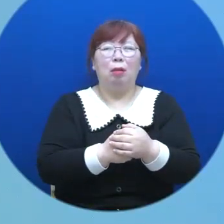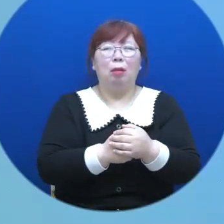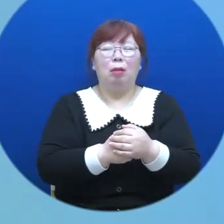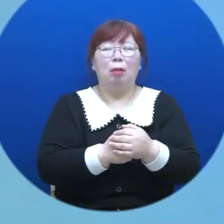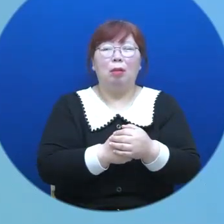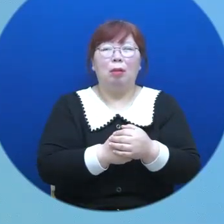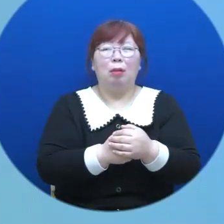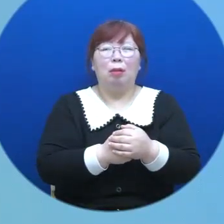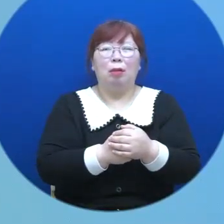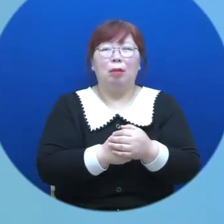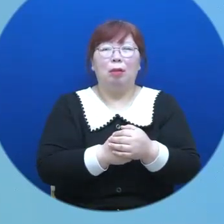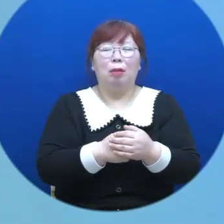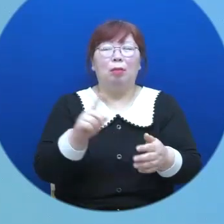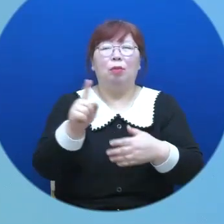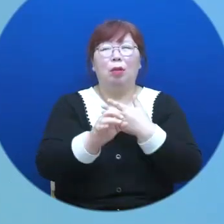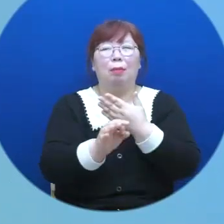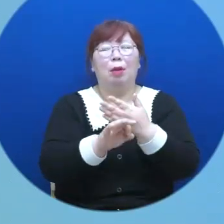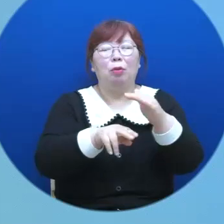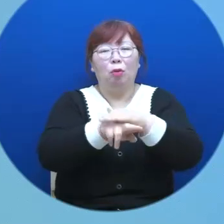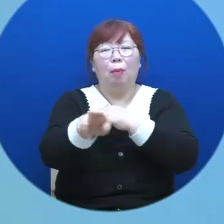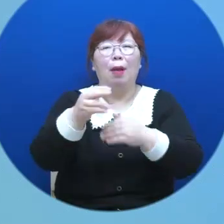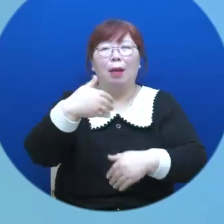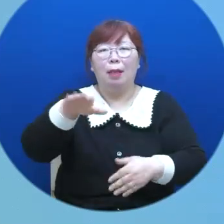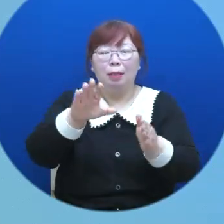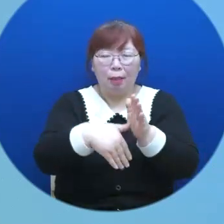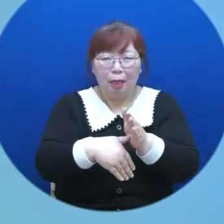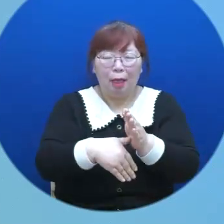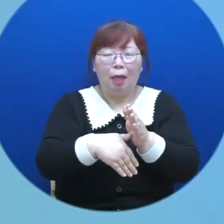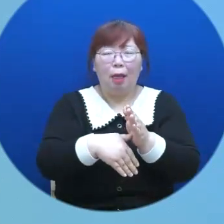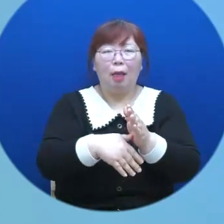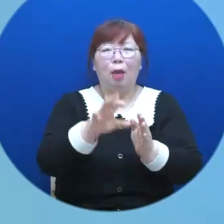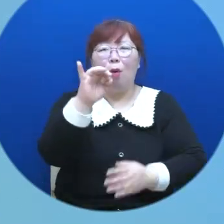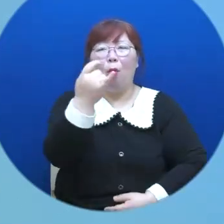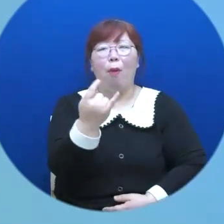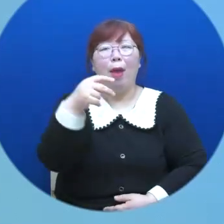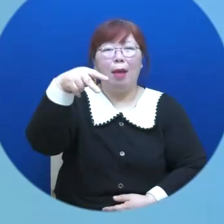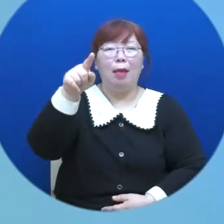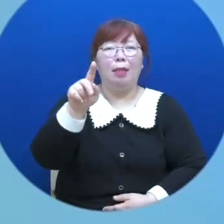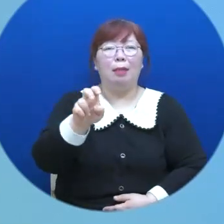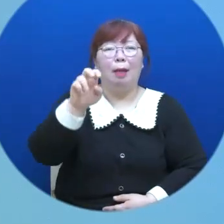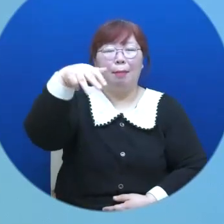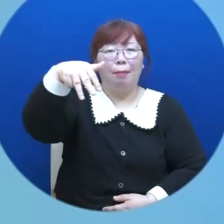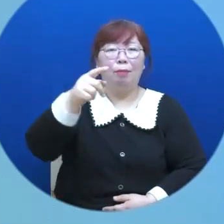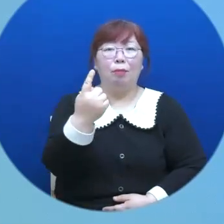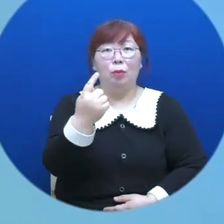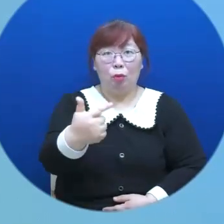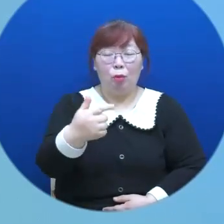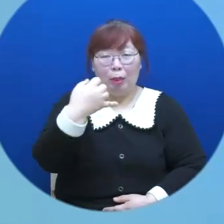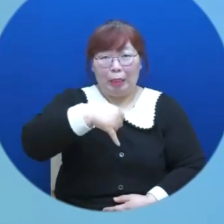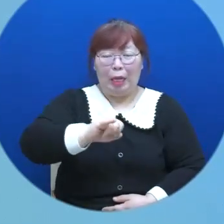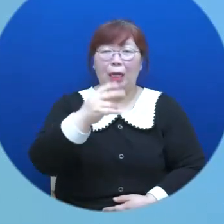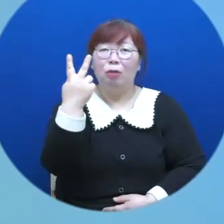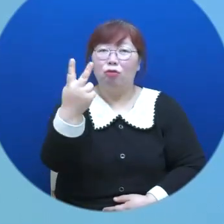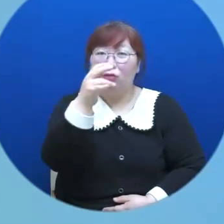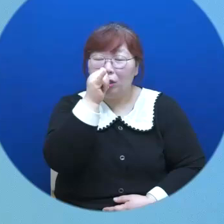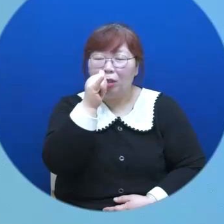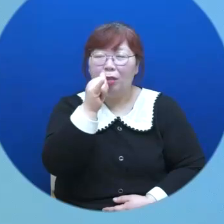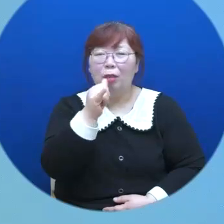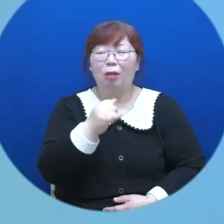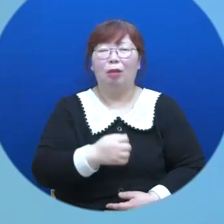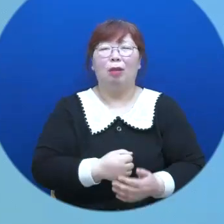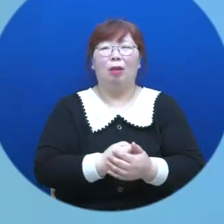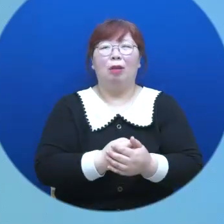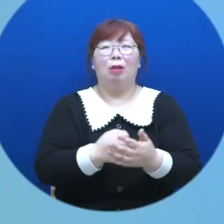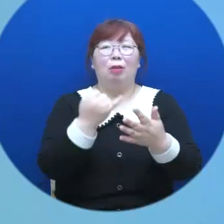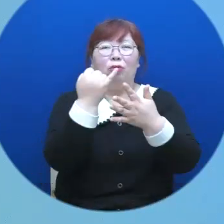외삼촌네 두 딸이 있었는데 둘째 딸 라헬이 예뻤죠. 사랑했어요.